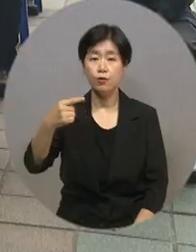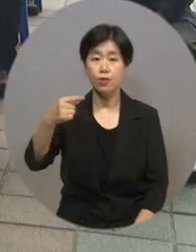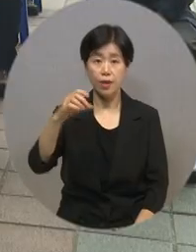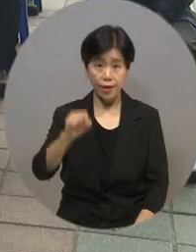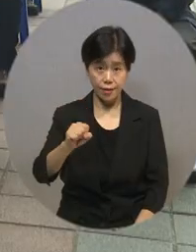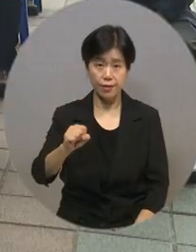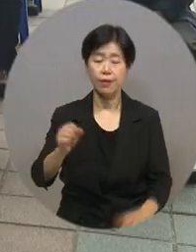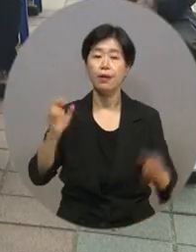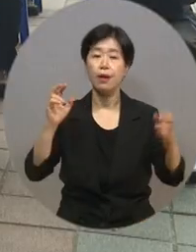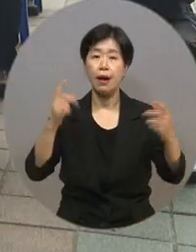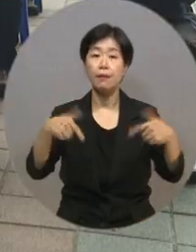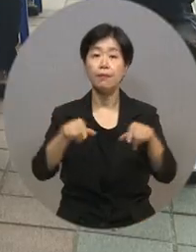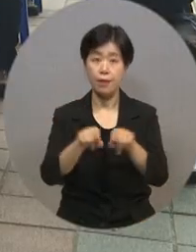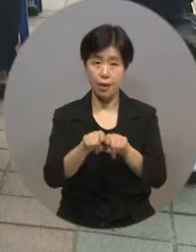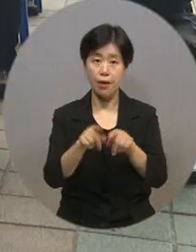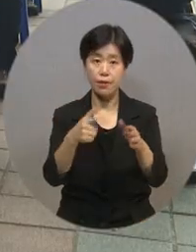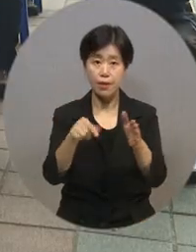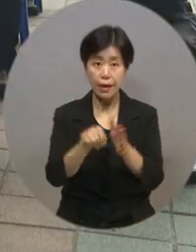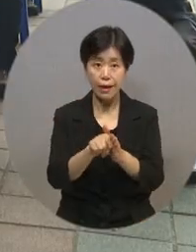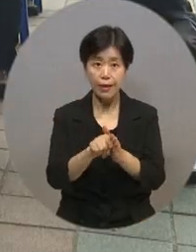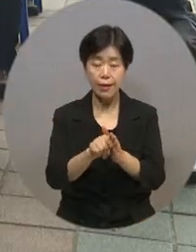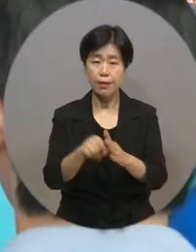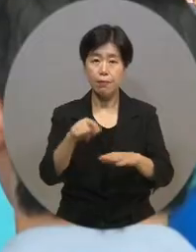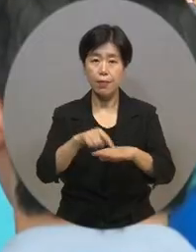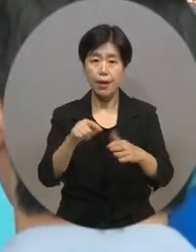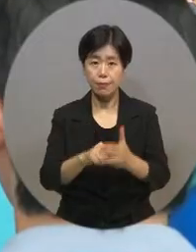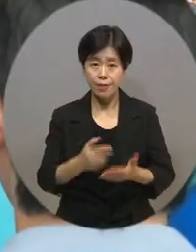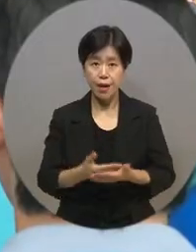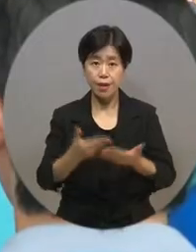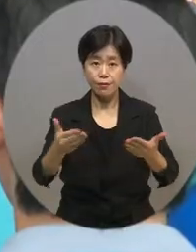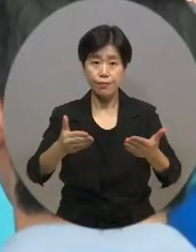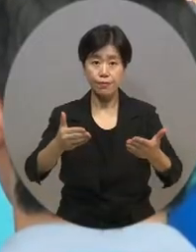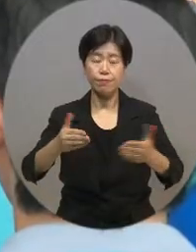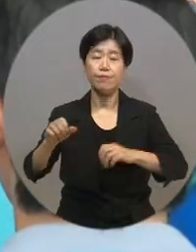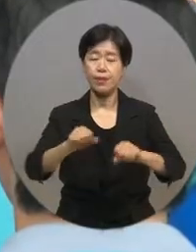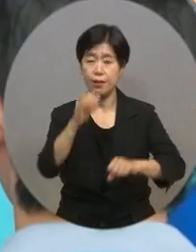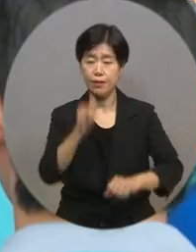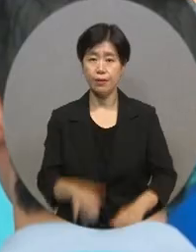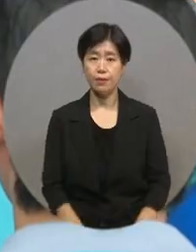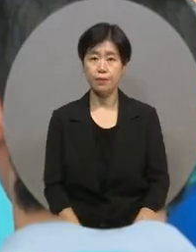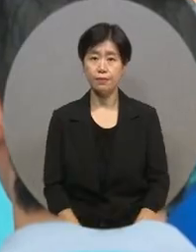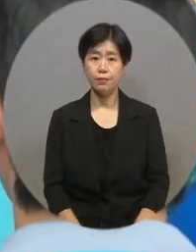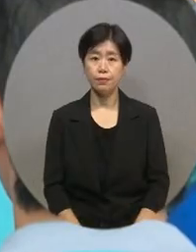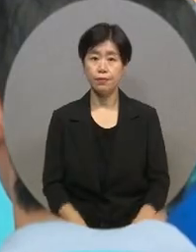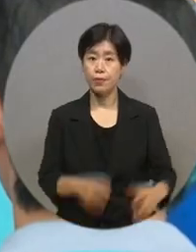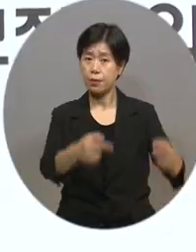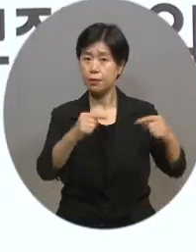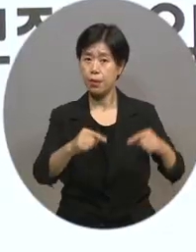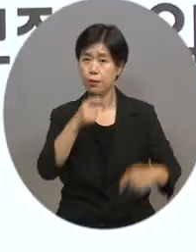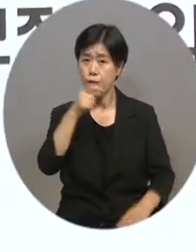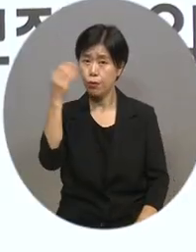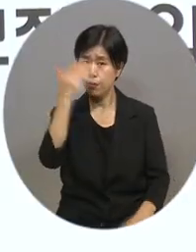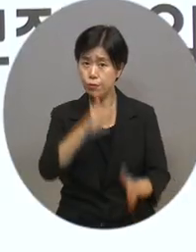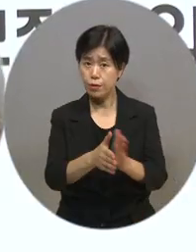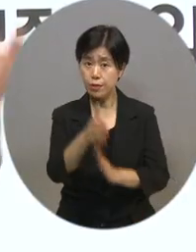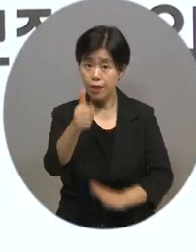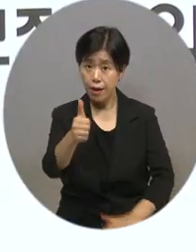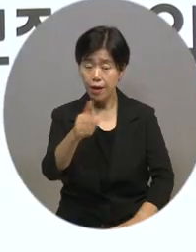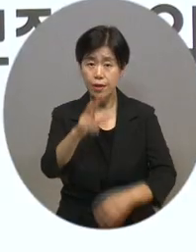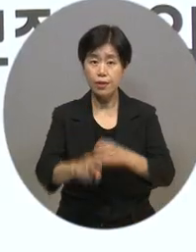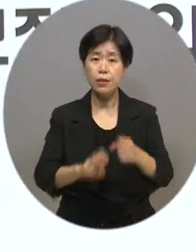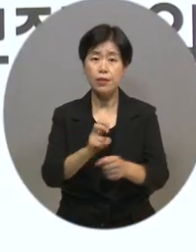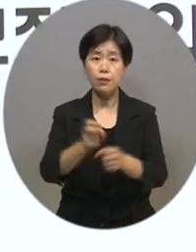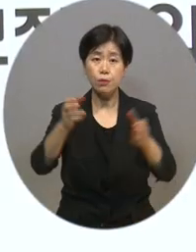한가위 사랑의 온정 나누기 행사를 개최했습니다. 행사에 참석한 정기면 여수시장은 20년째